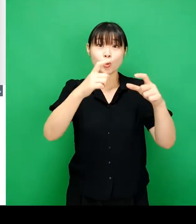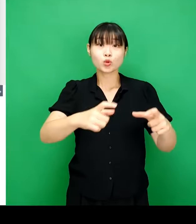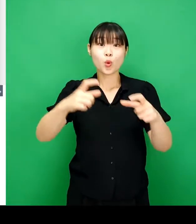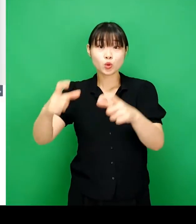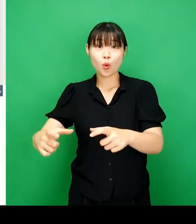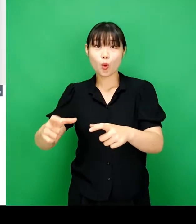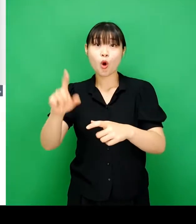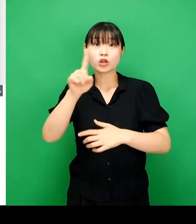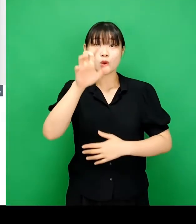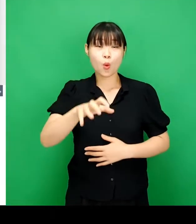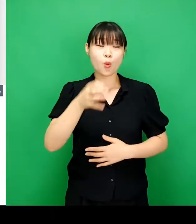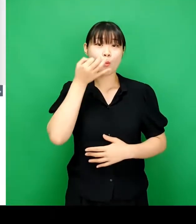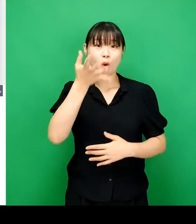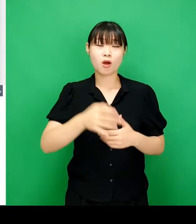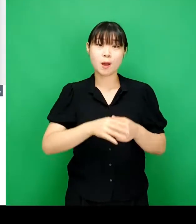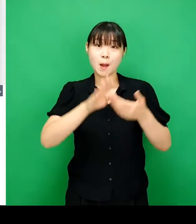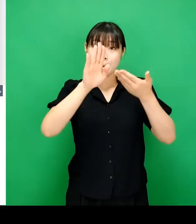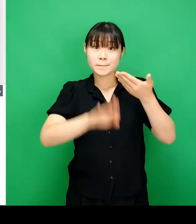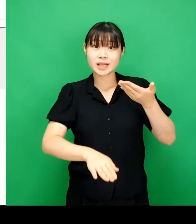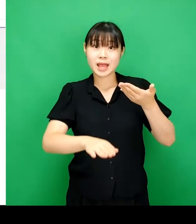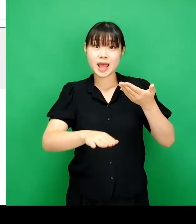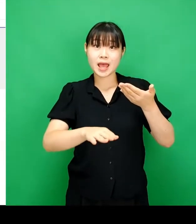지역구를 보여주고 있습니다.